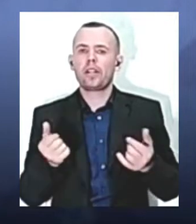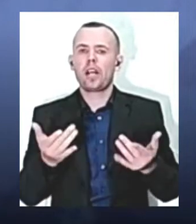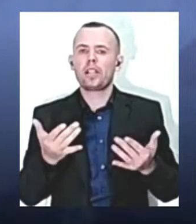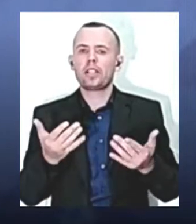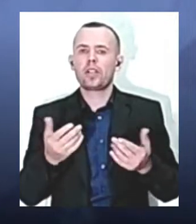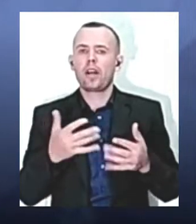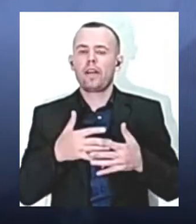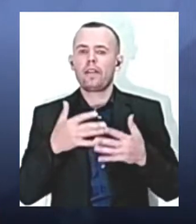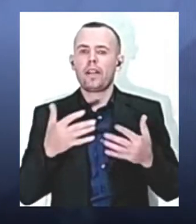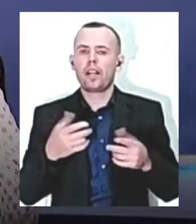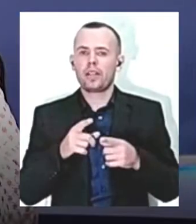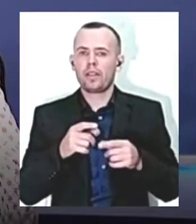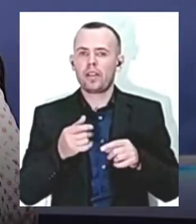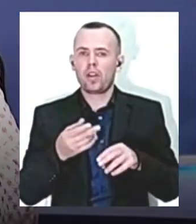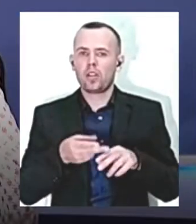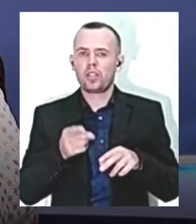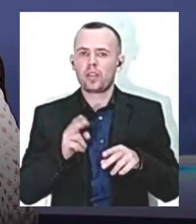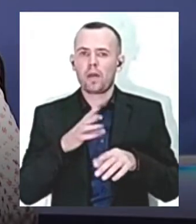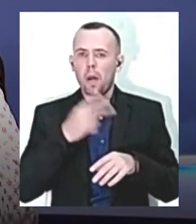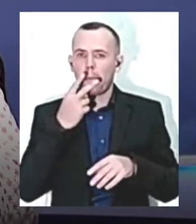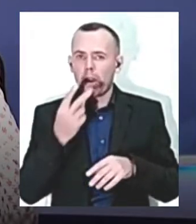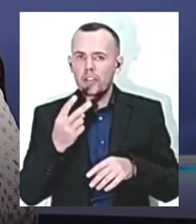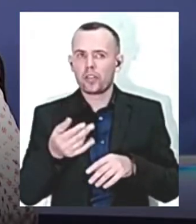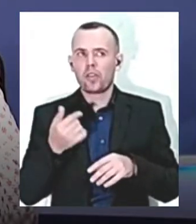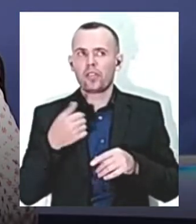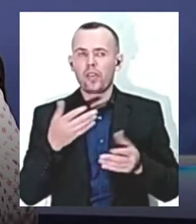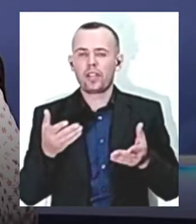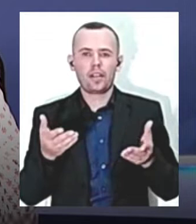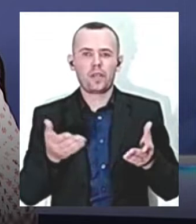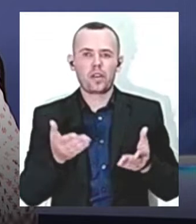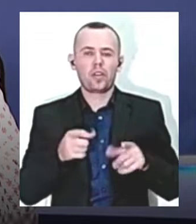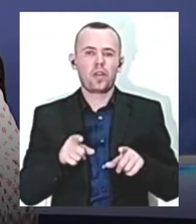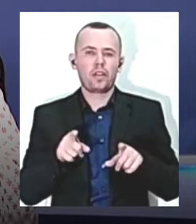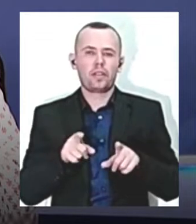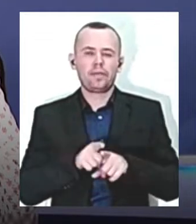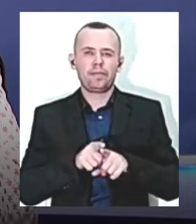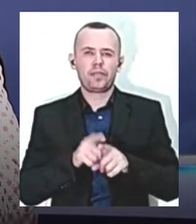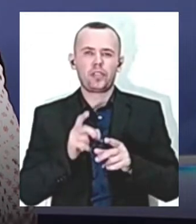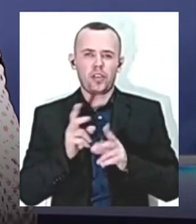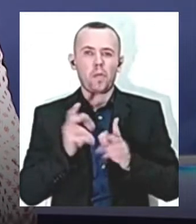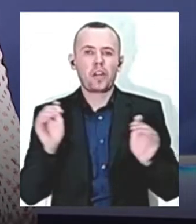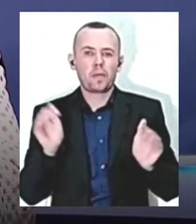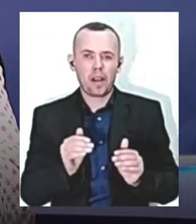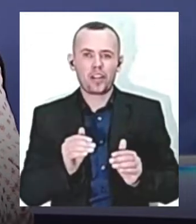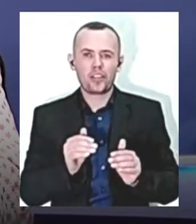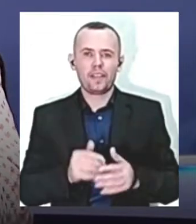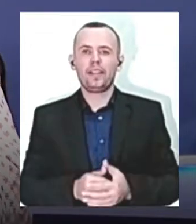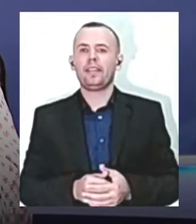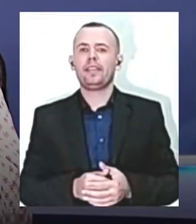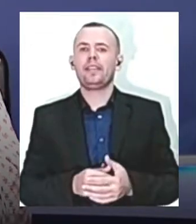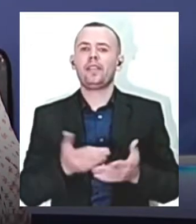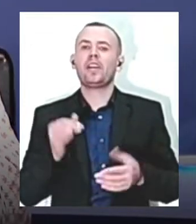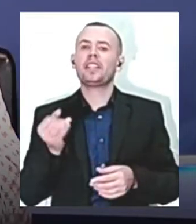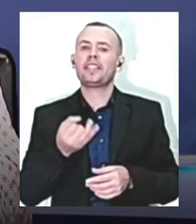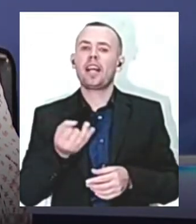цими двома баченнями, і якось спробувати потім, що ці відмінності зменшувати. Цікаво. А скажіть,